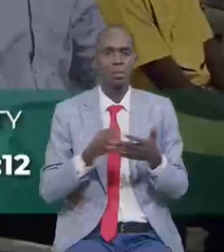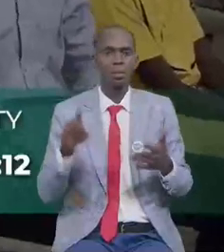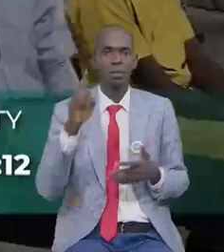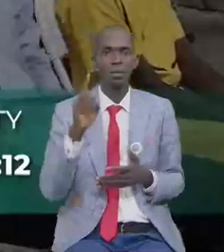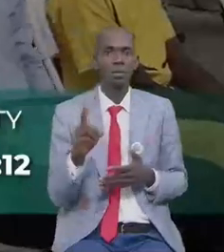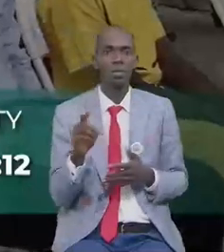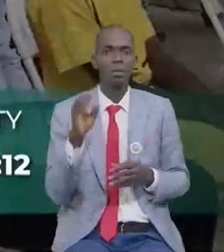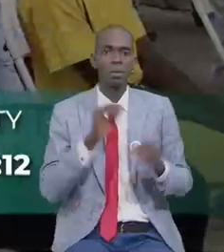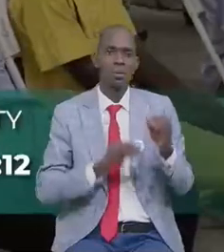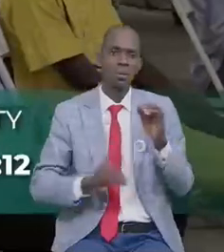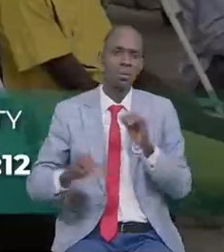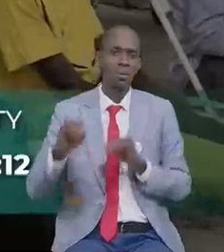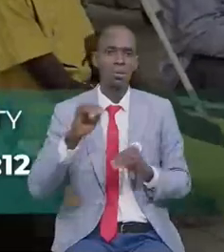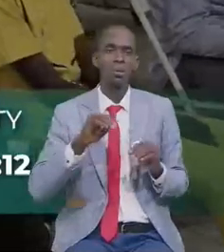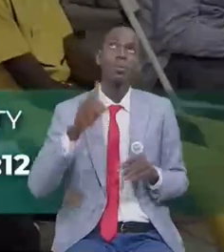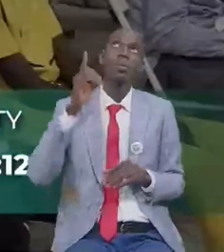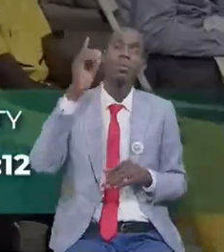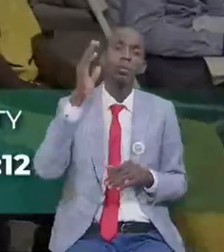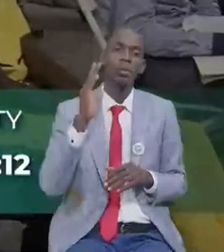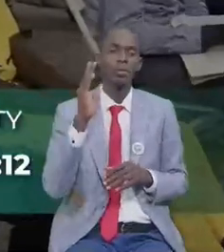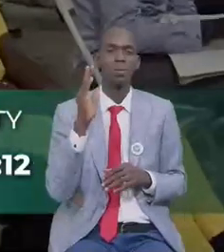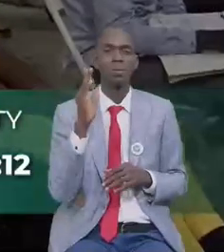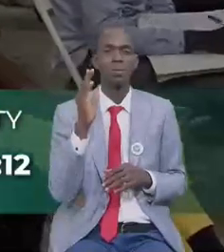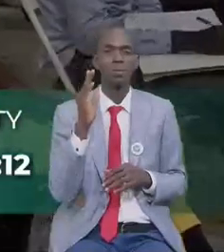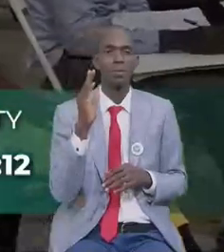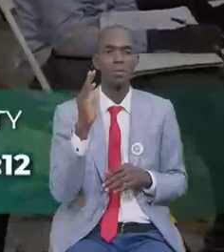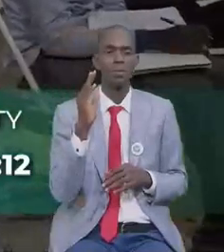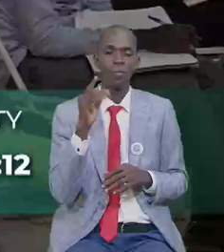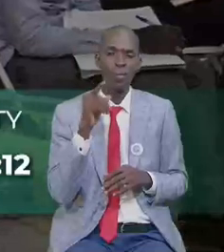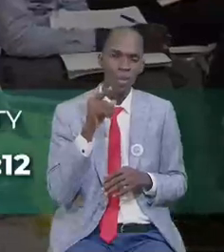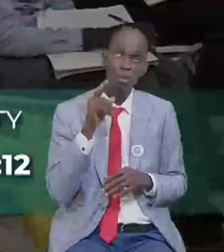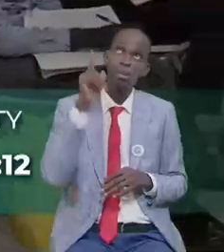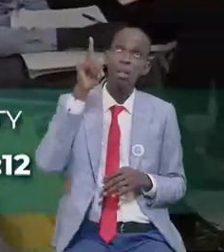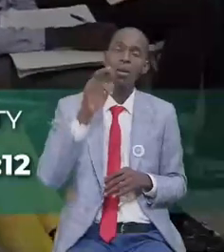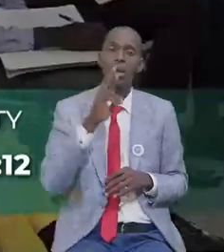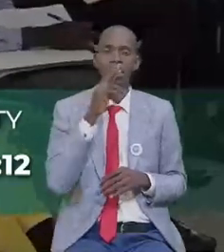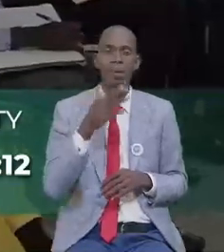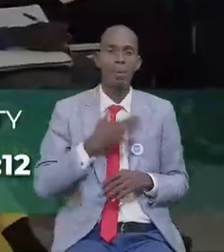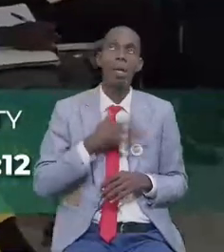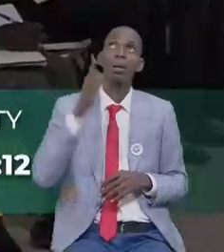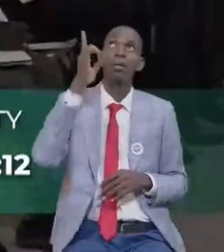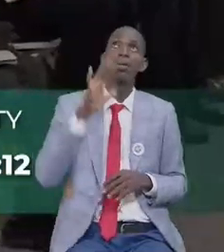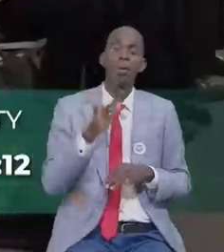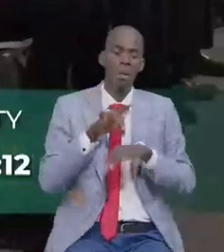2, lui second. Ô Dieu, tu es mon Dieu. Je te cherche.